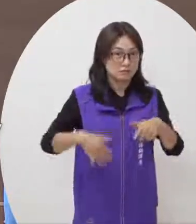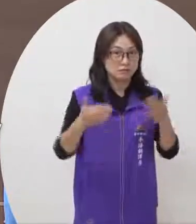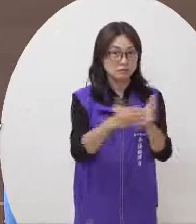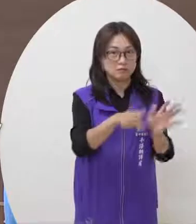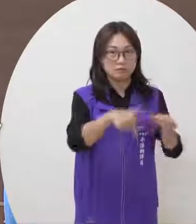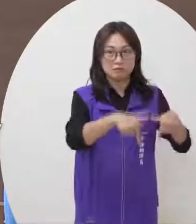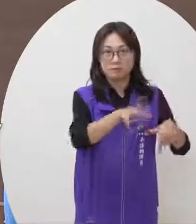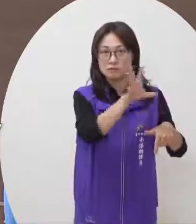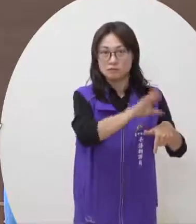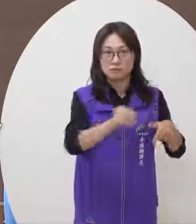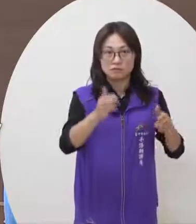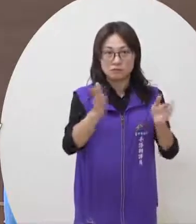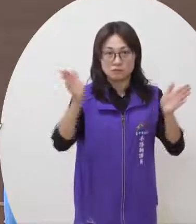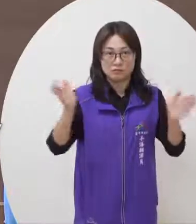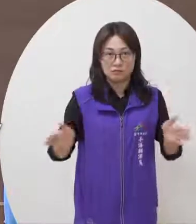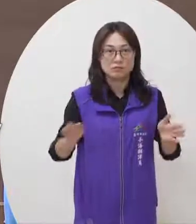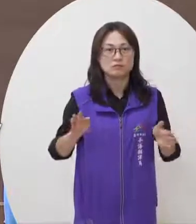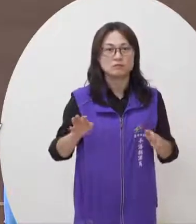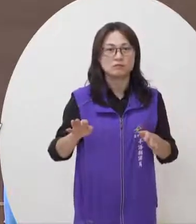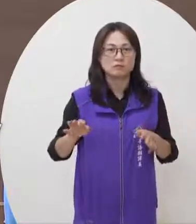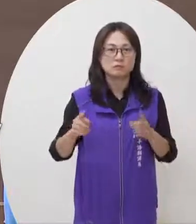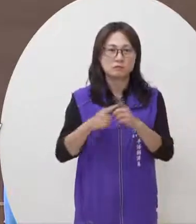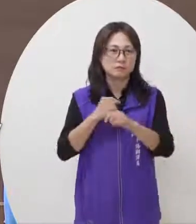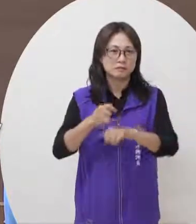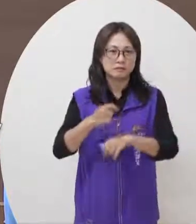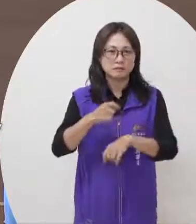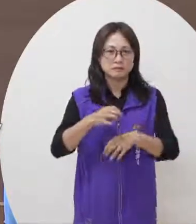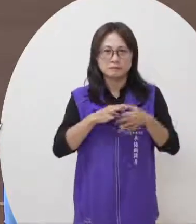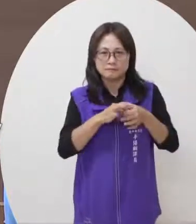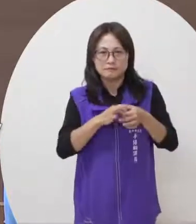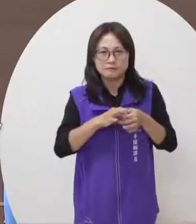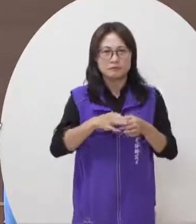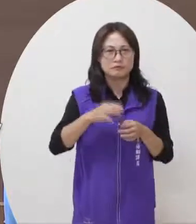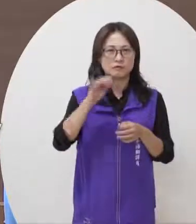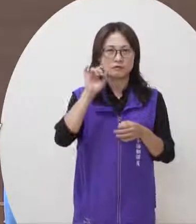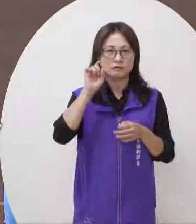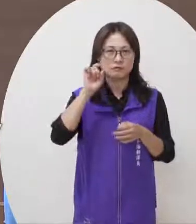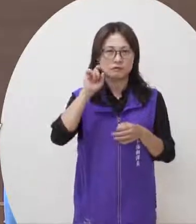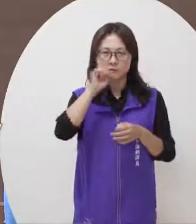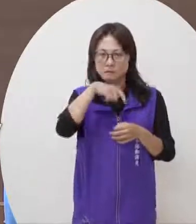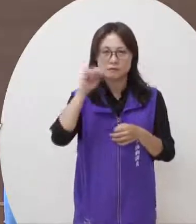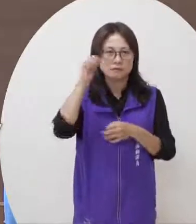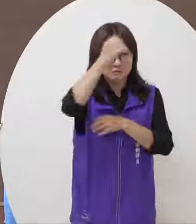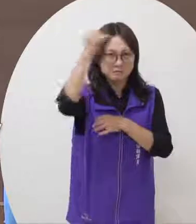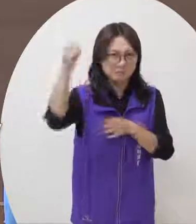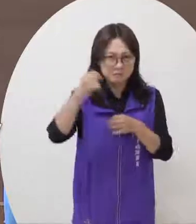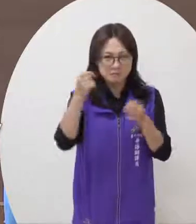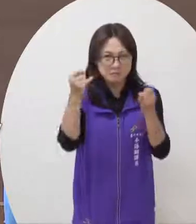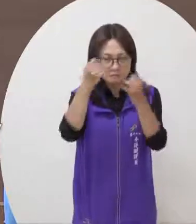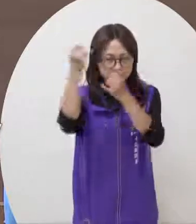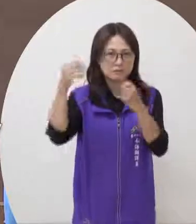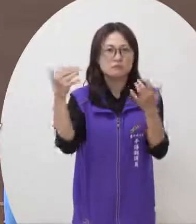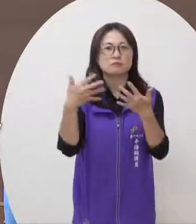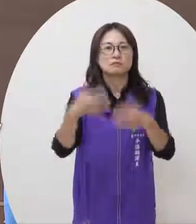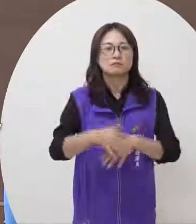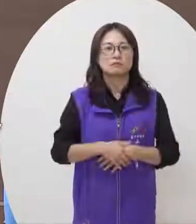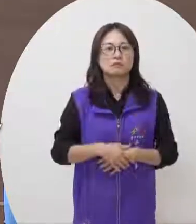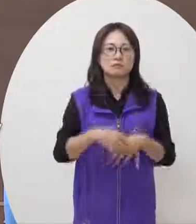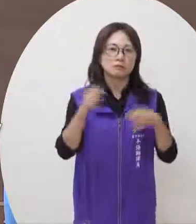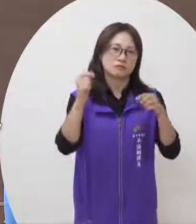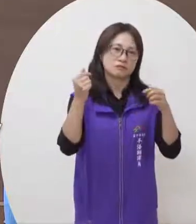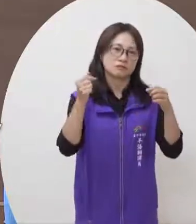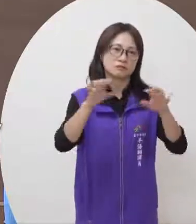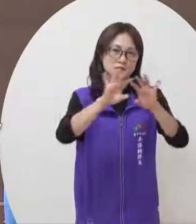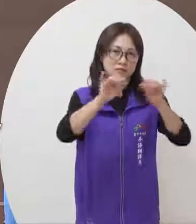因此大家特别关心空气品质。那所以除了地价税要降价，下个月收到税单以外，空